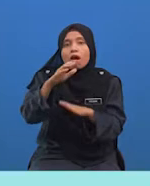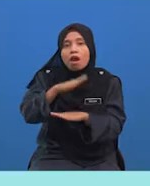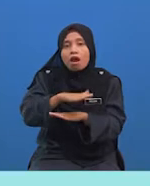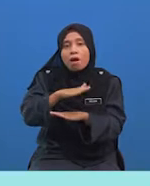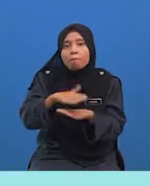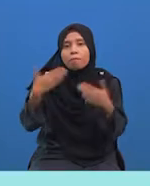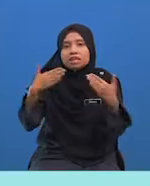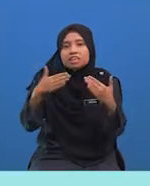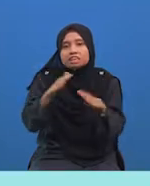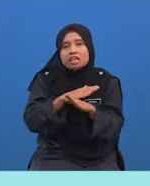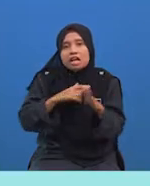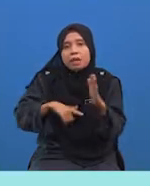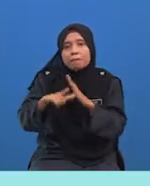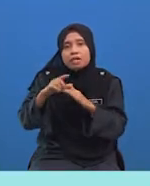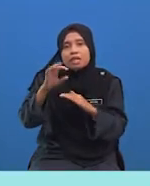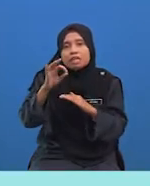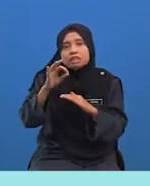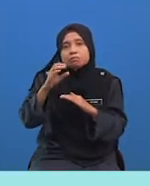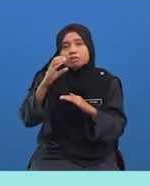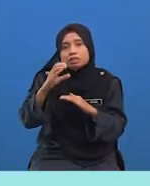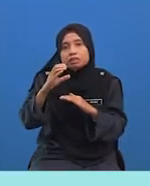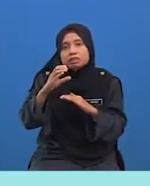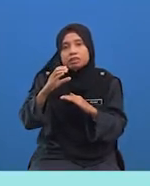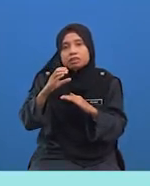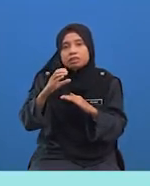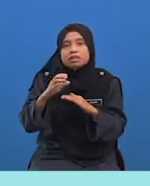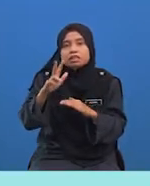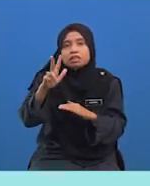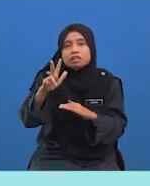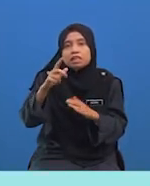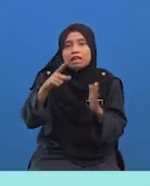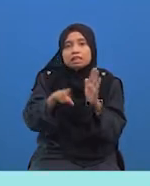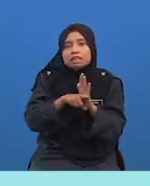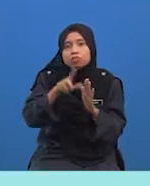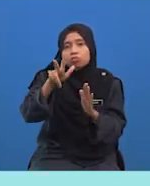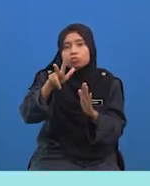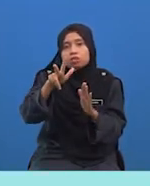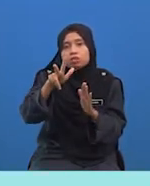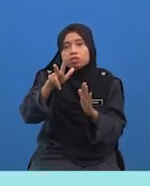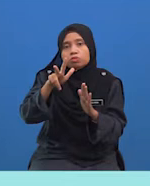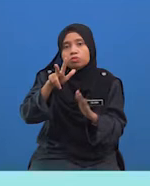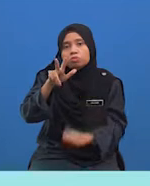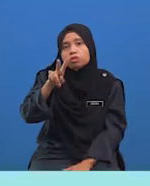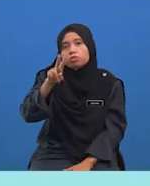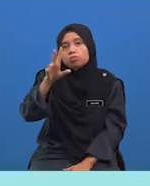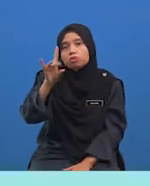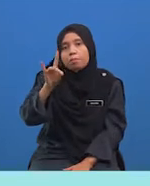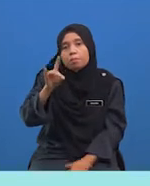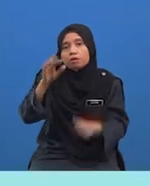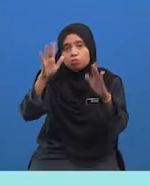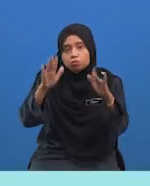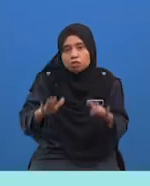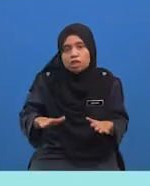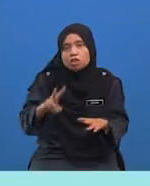melebihi 10 darjah Celsius. Suhu musim sejuk di bawah takat beku kira-kira negatif 28 darjah Celsius. Jumlah